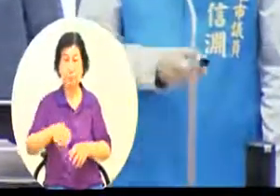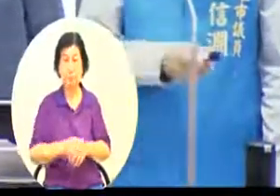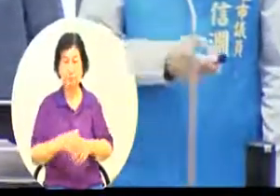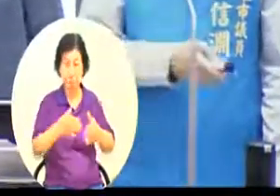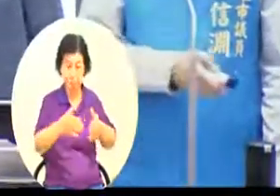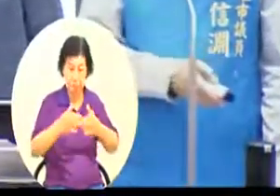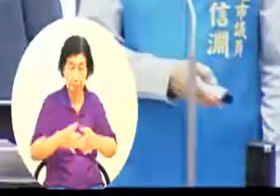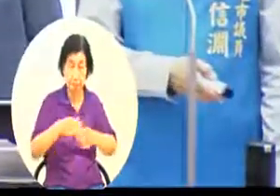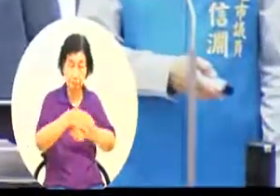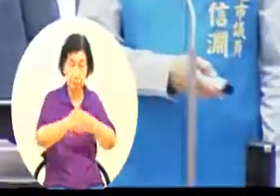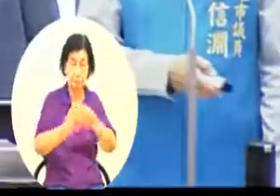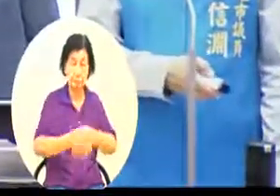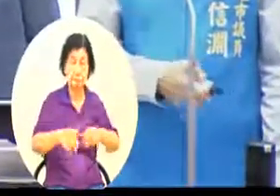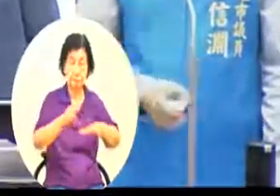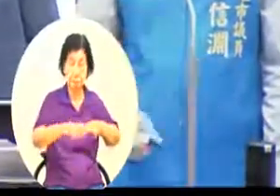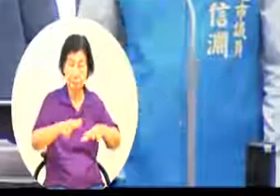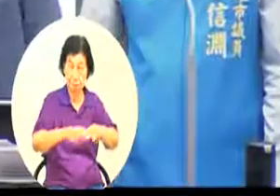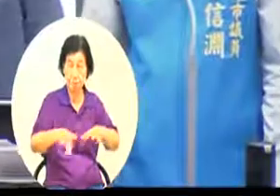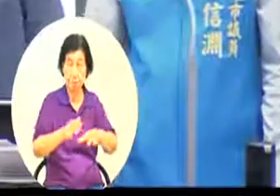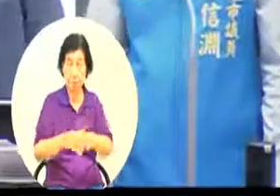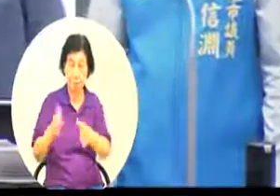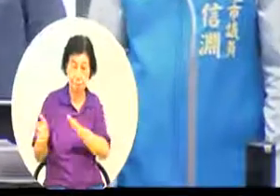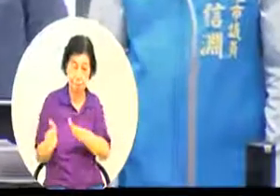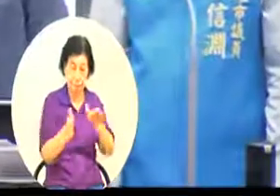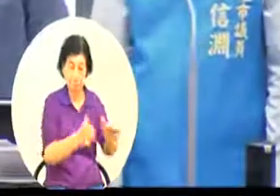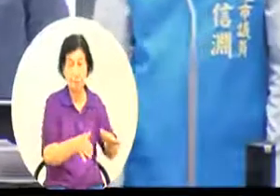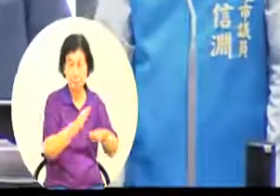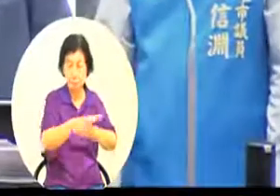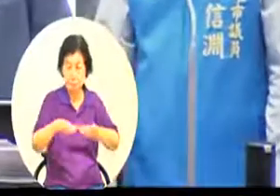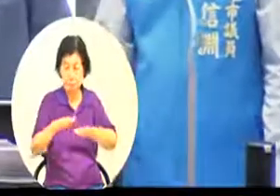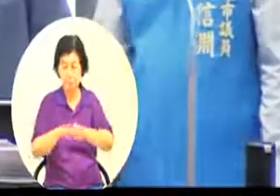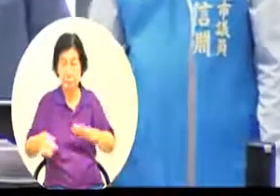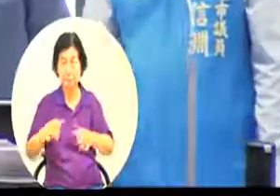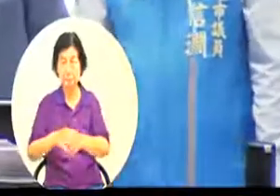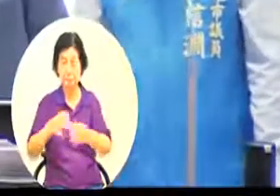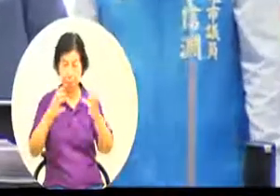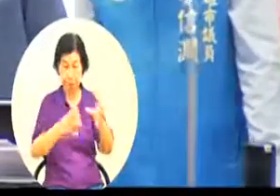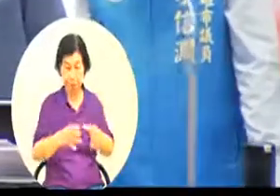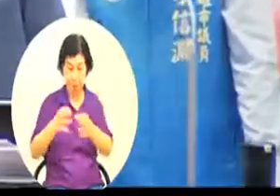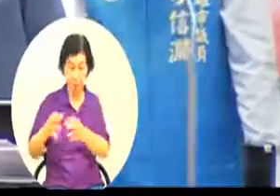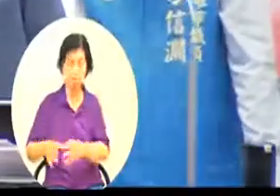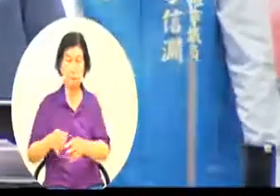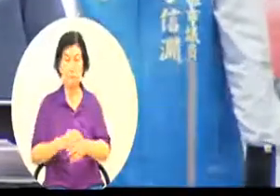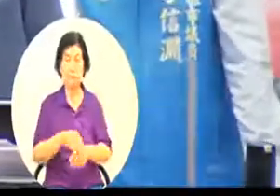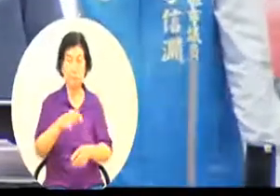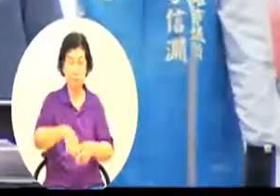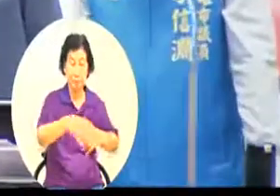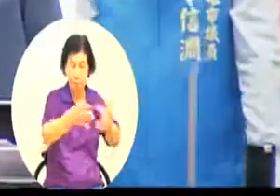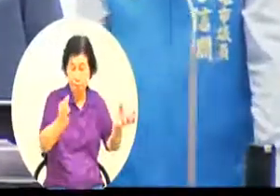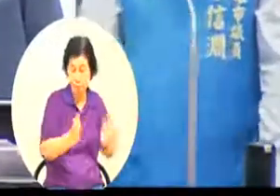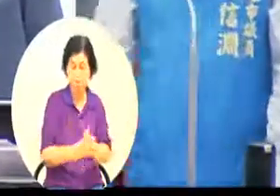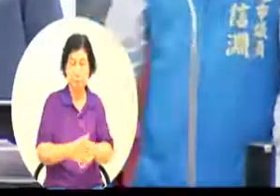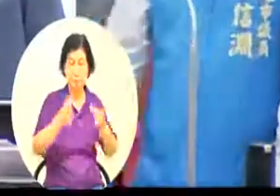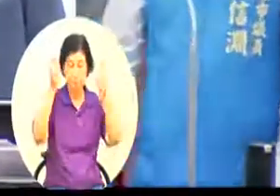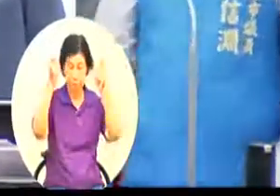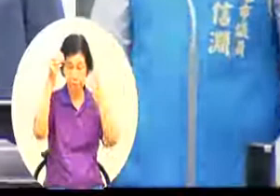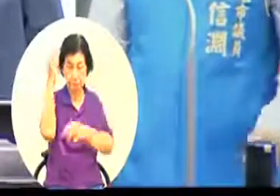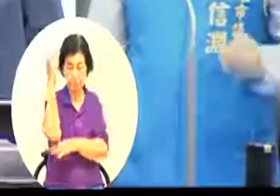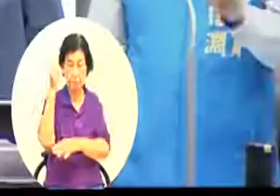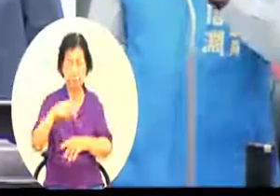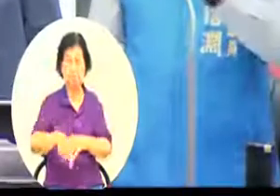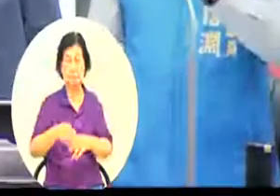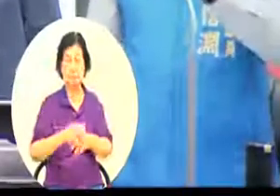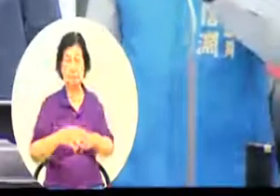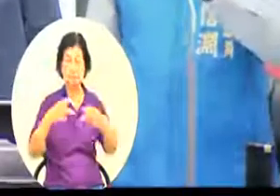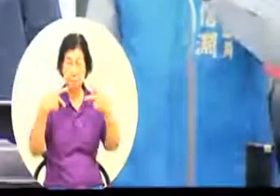保全员或者其他安全的措施，这个部分我们高雄市政府捷运局会跟捷运